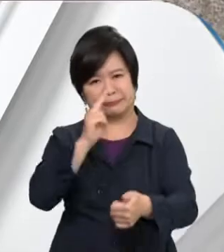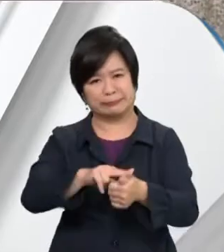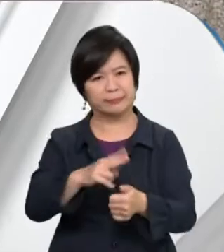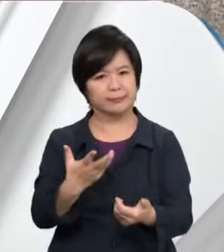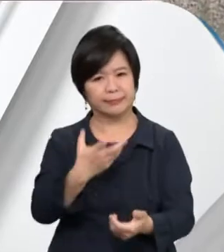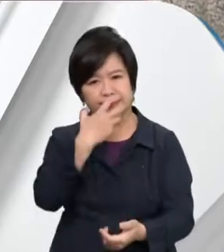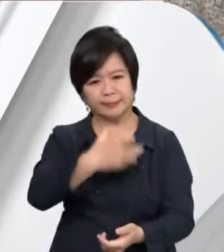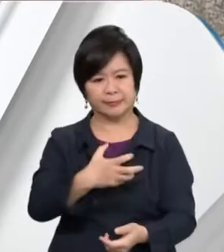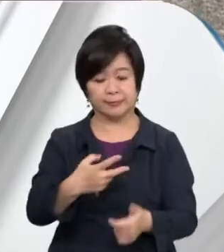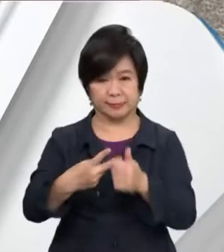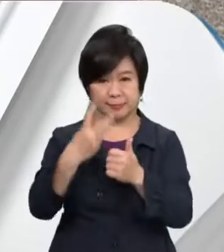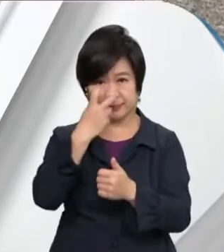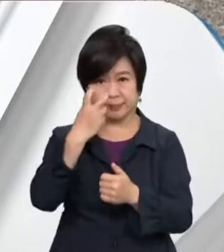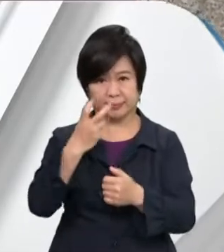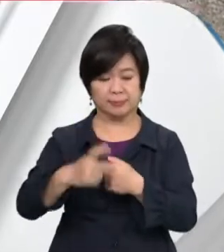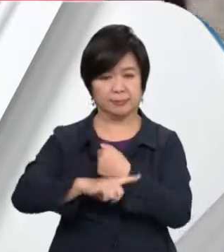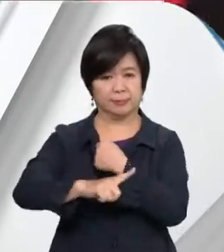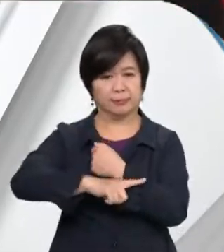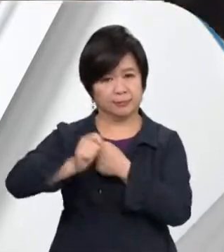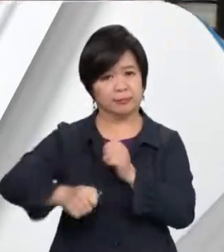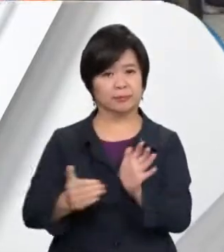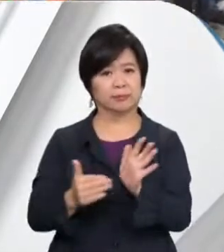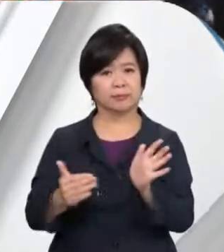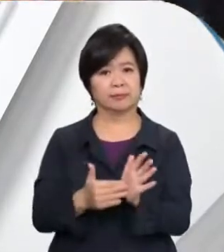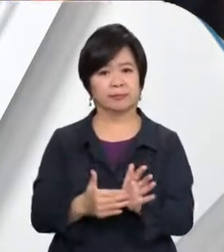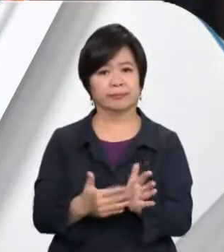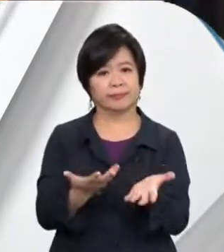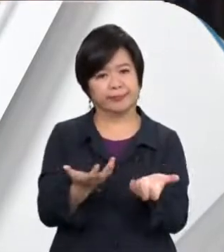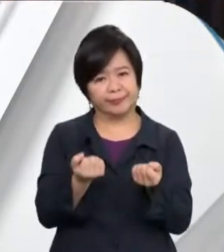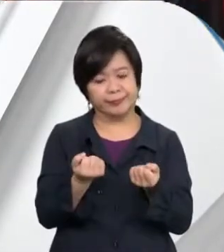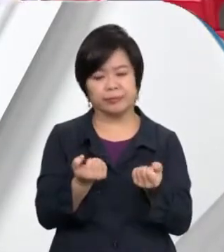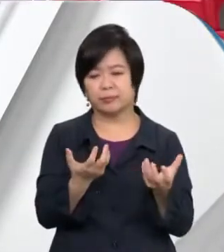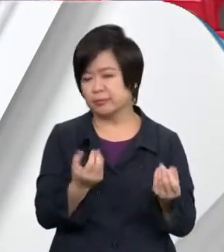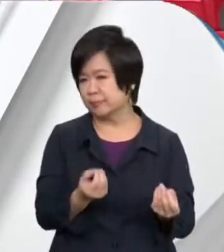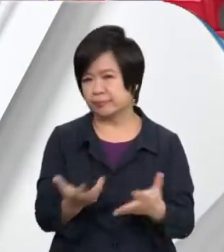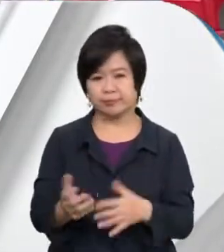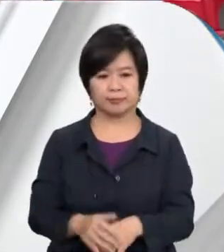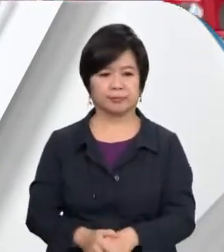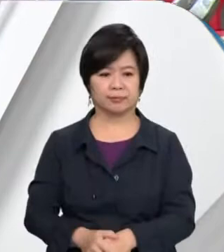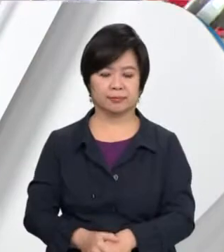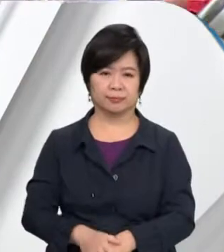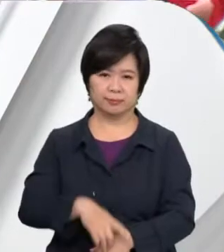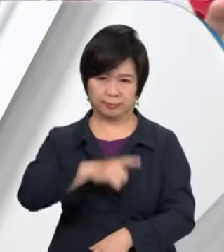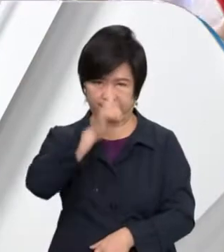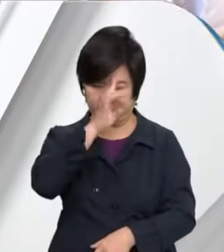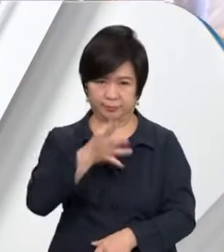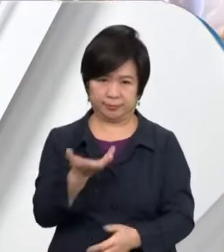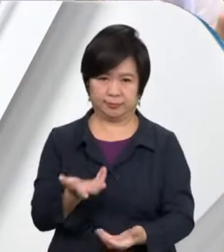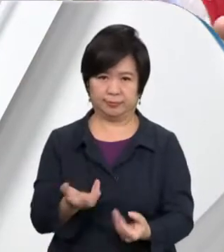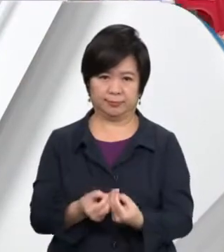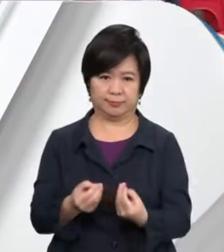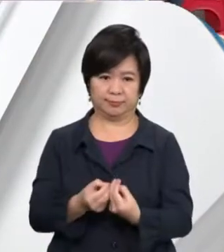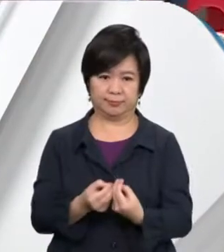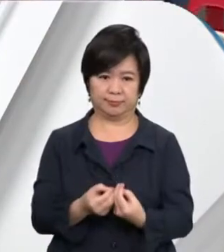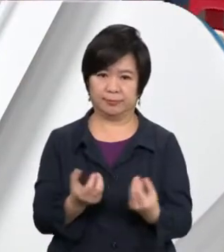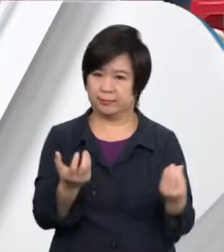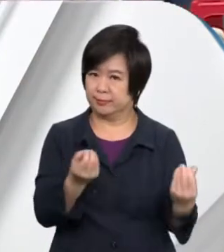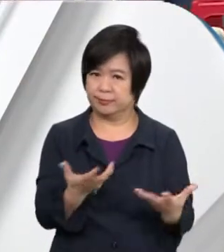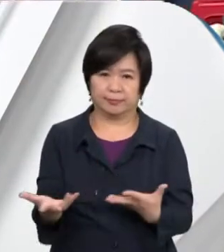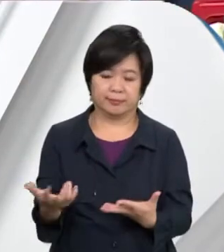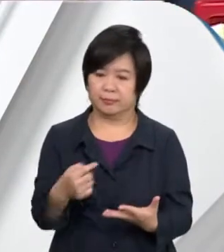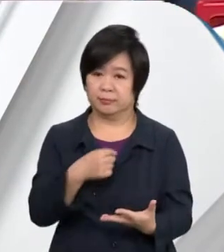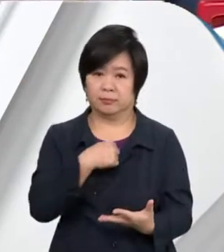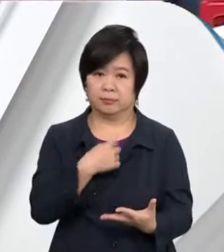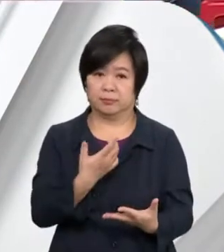二审判决天夜，邱子正抢走的无奈何的结束， 就莫名其妙啊， 这样子吼、 哦、啊，无可奈何，我也只